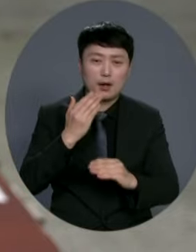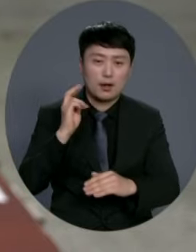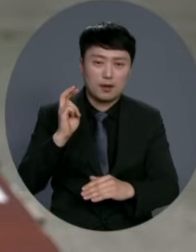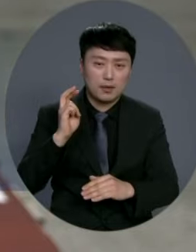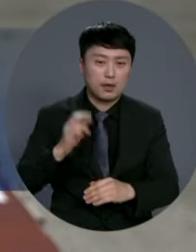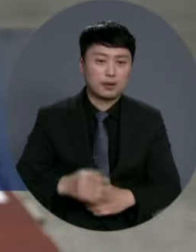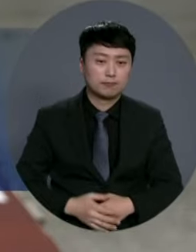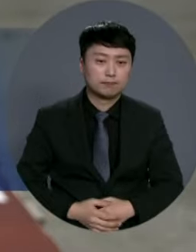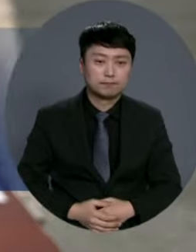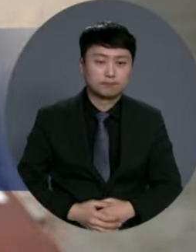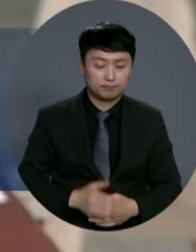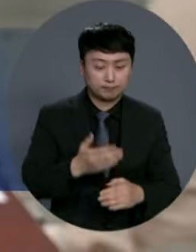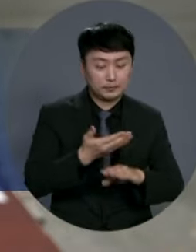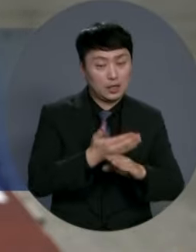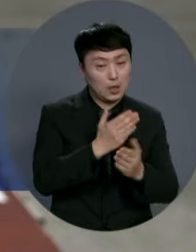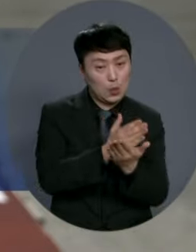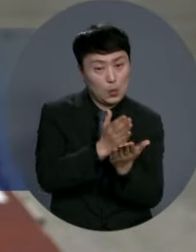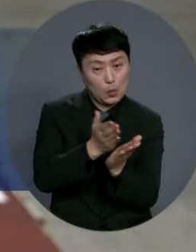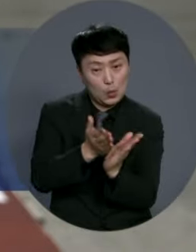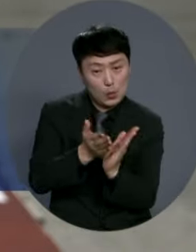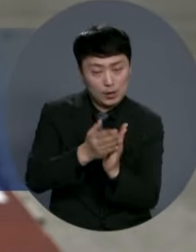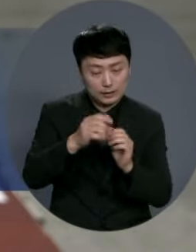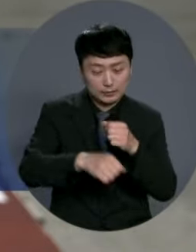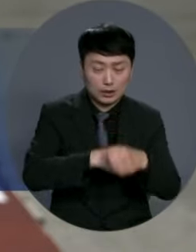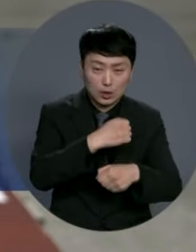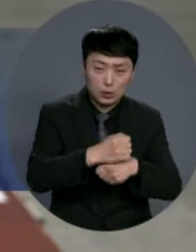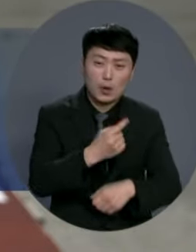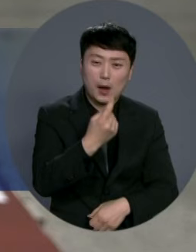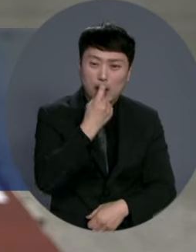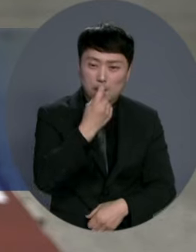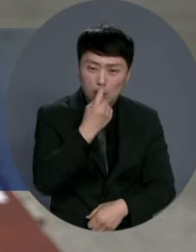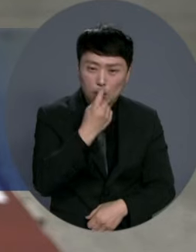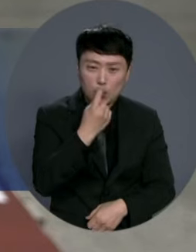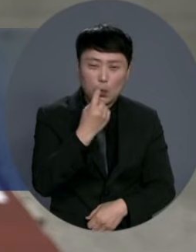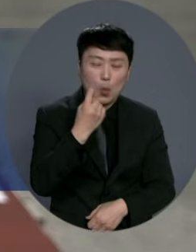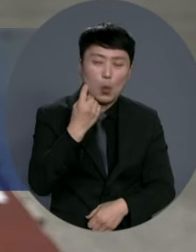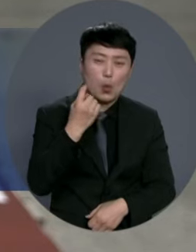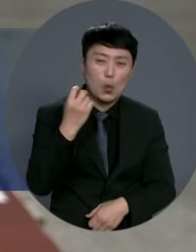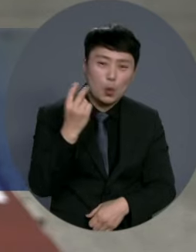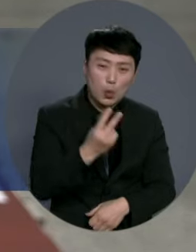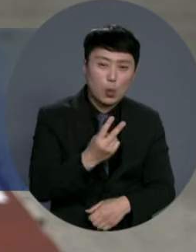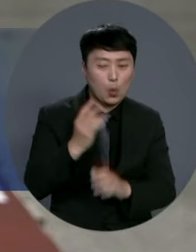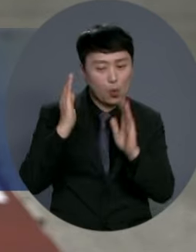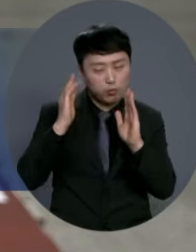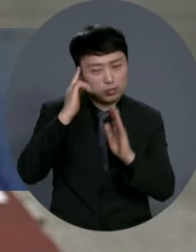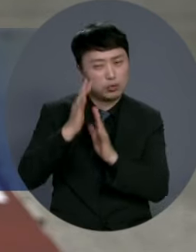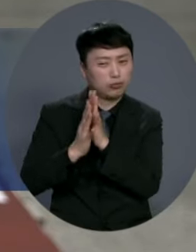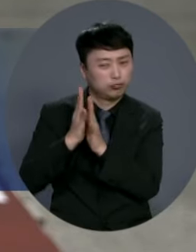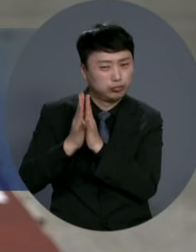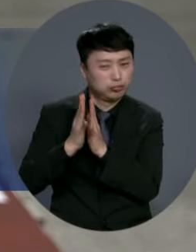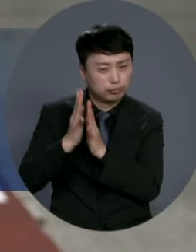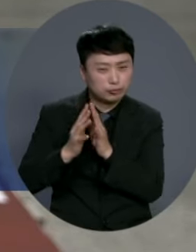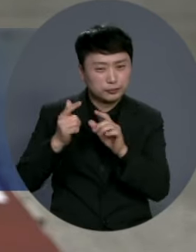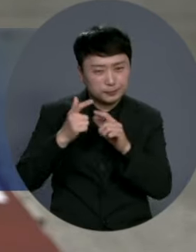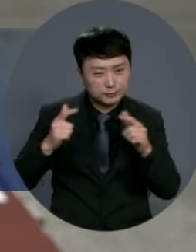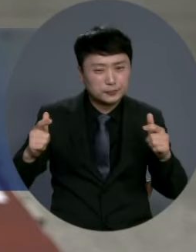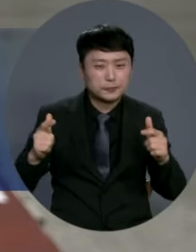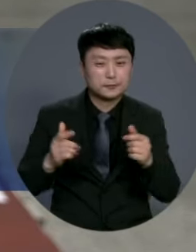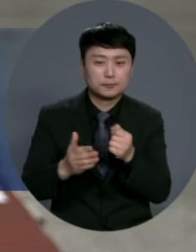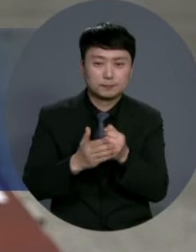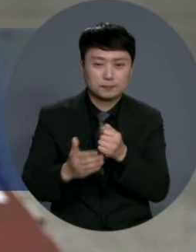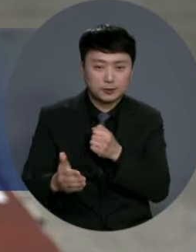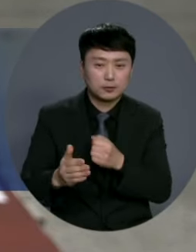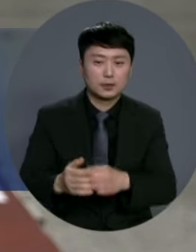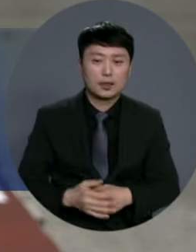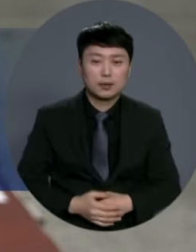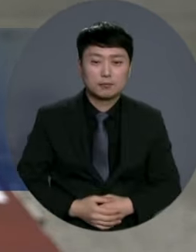다른 학과의 과목도 많이 수업을 이렇게 자유롭게 수강을 해야 되고 하는 그런 좀 융통성 있는 수업을 들어야 되는